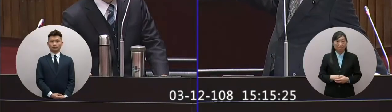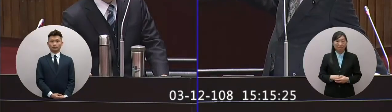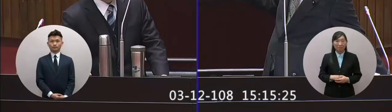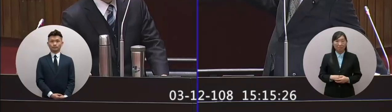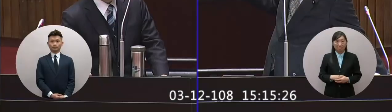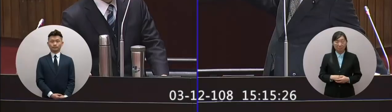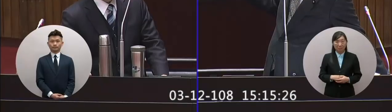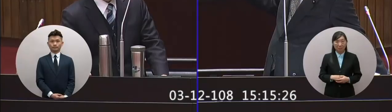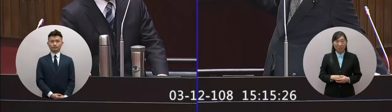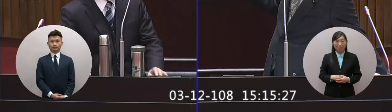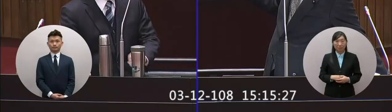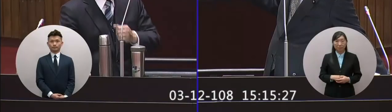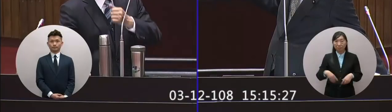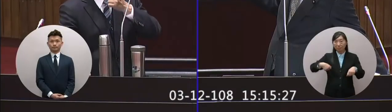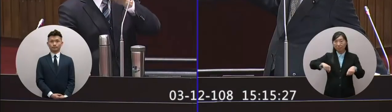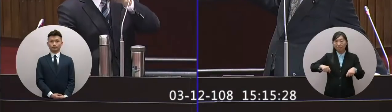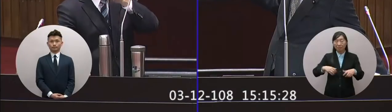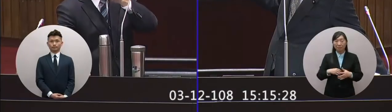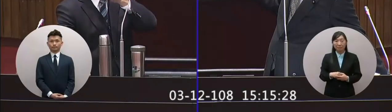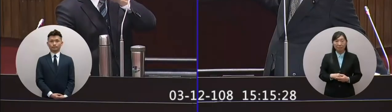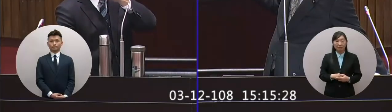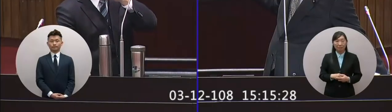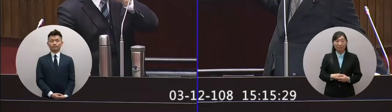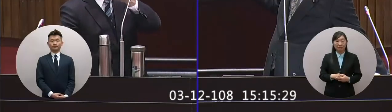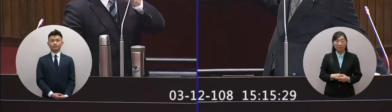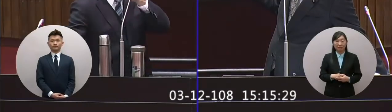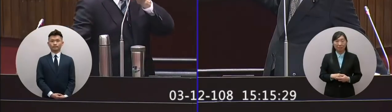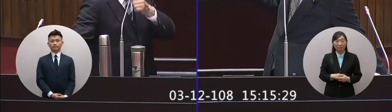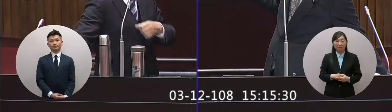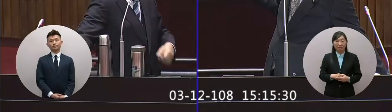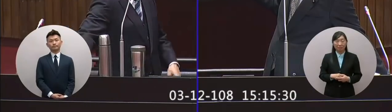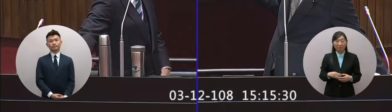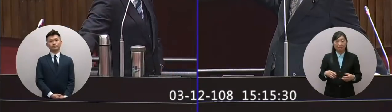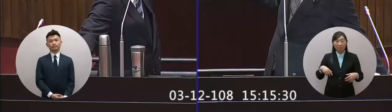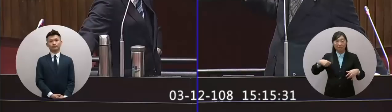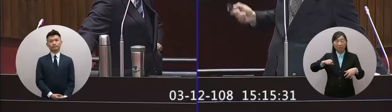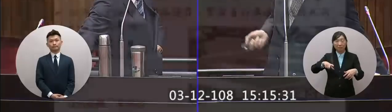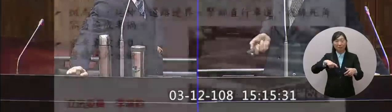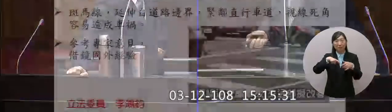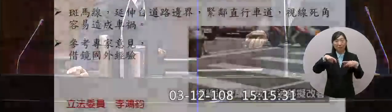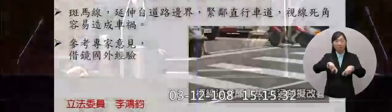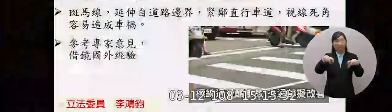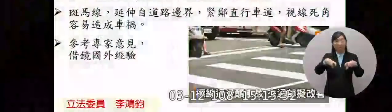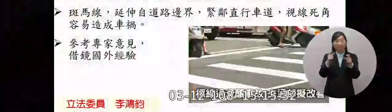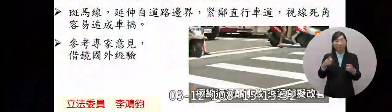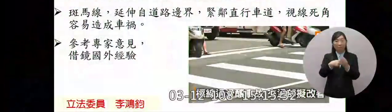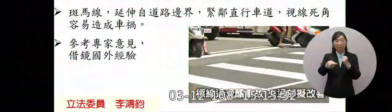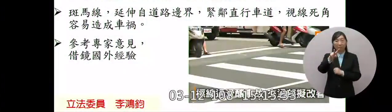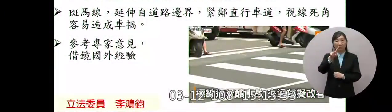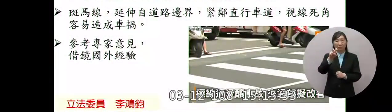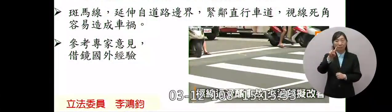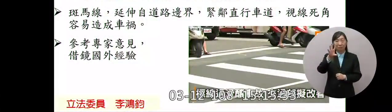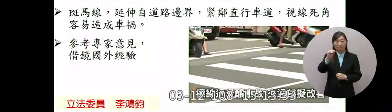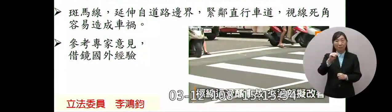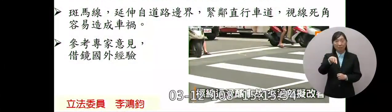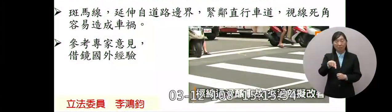其实哦，我们的机车就已经高达机车肇事率就高达22万次。二十万之间的监